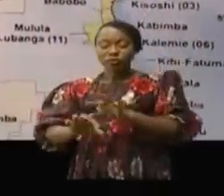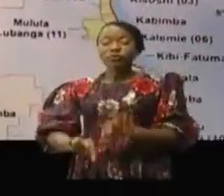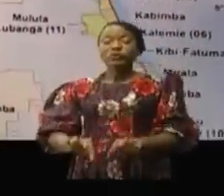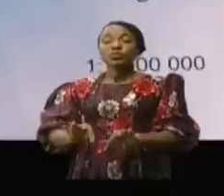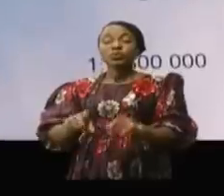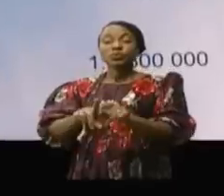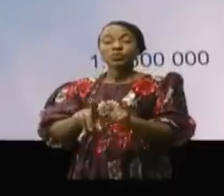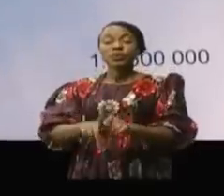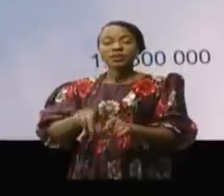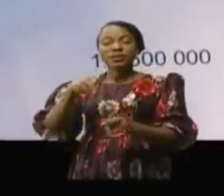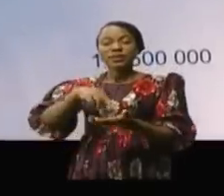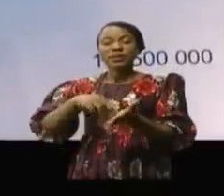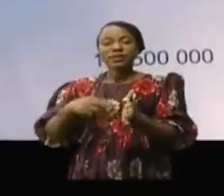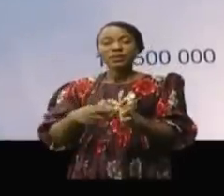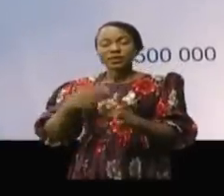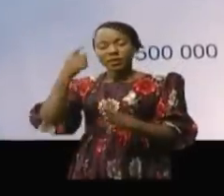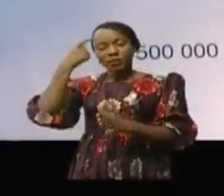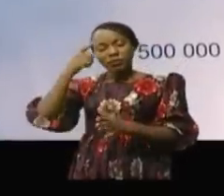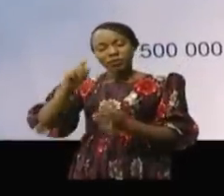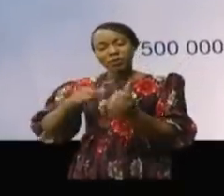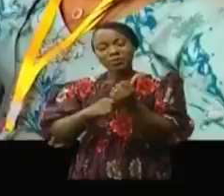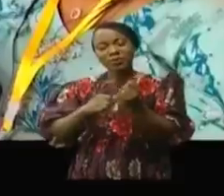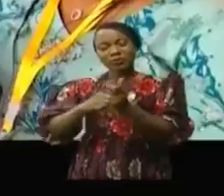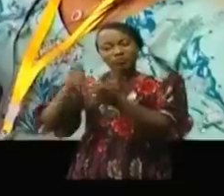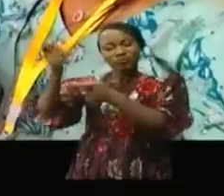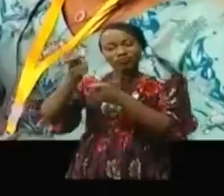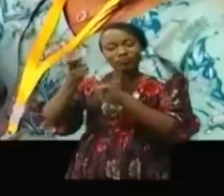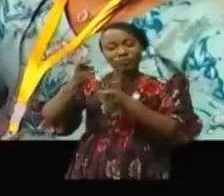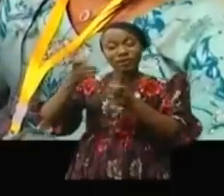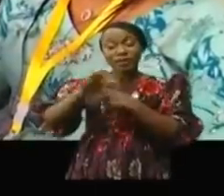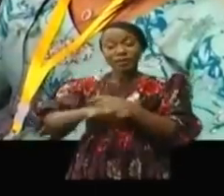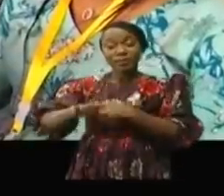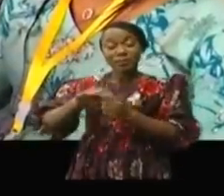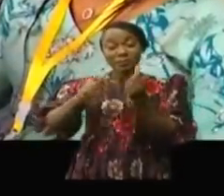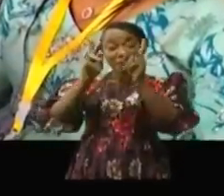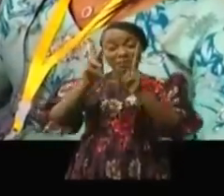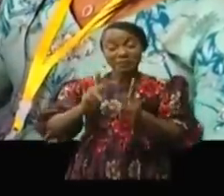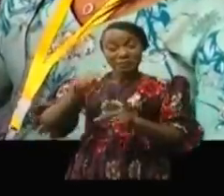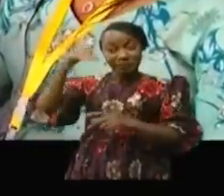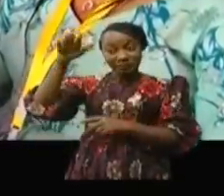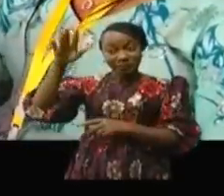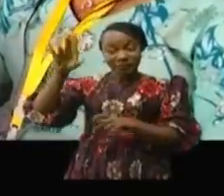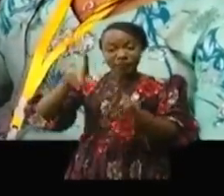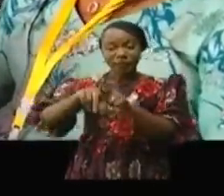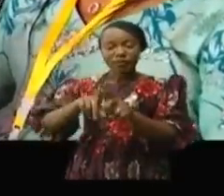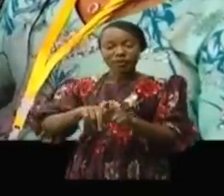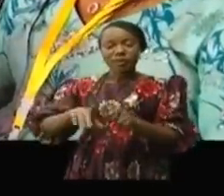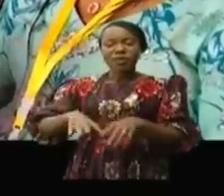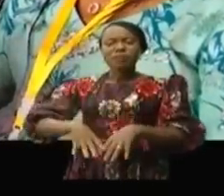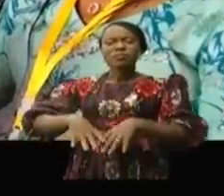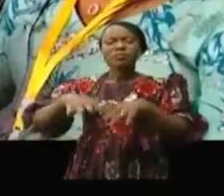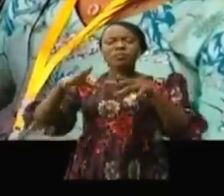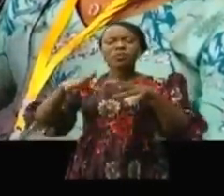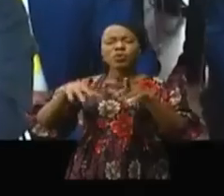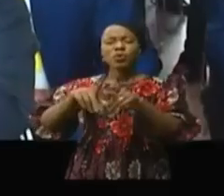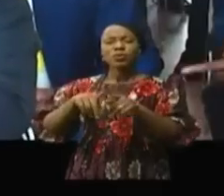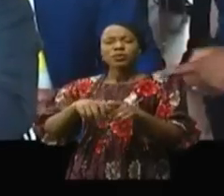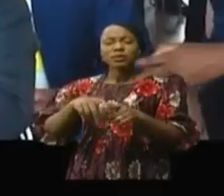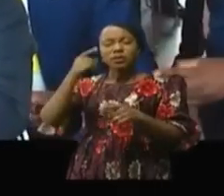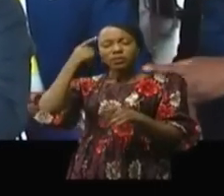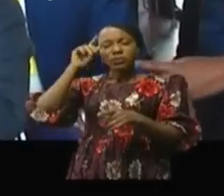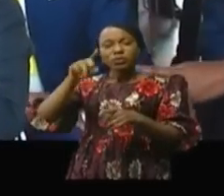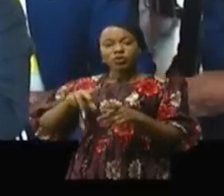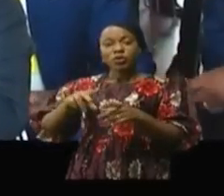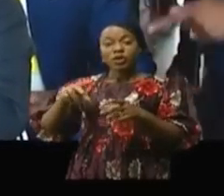attrait indéniable pour les investisseurs tant nationaux qu'internationaux. De par son énorme potentiel, le secteur des